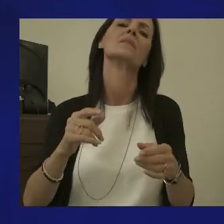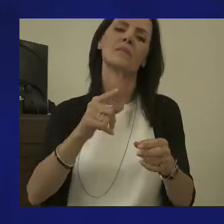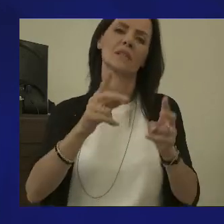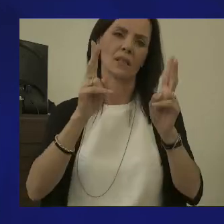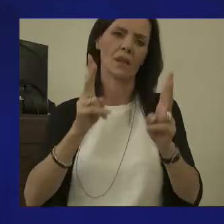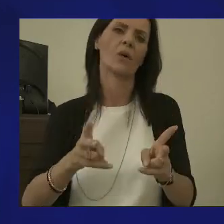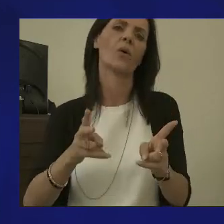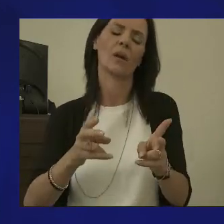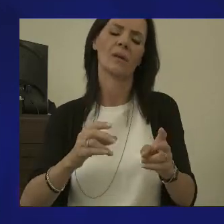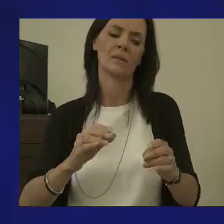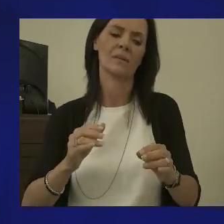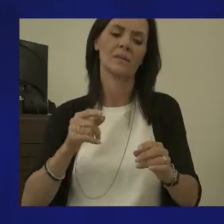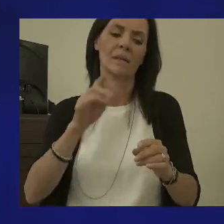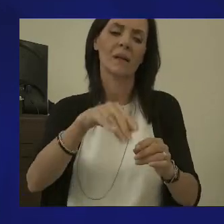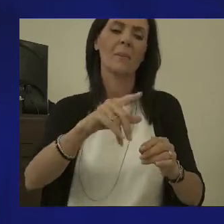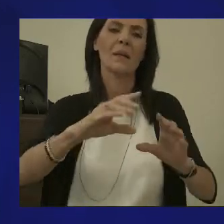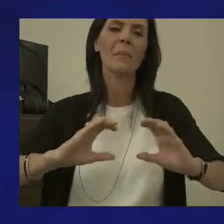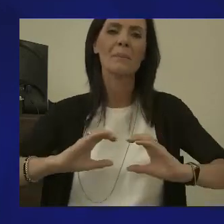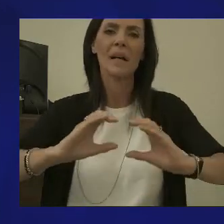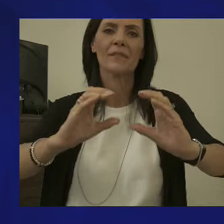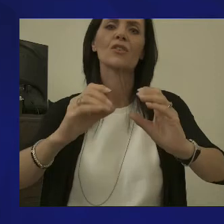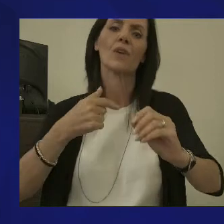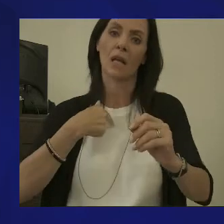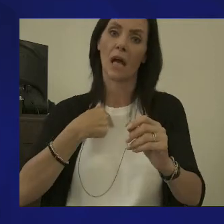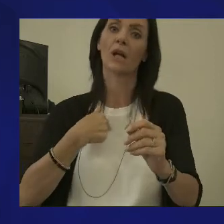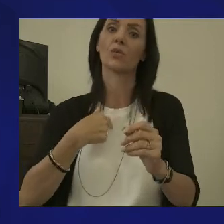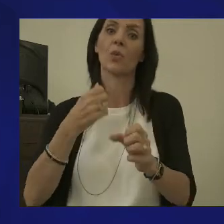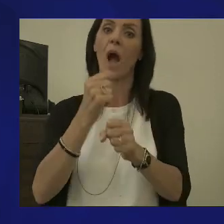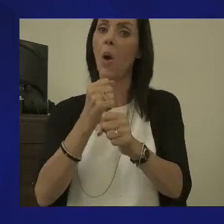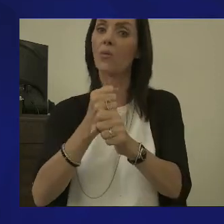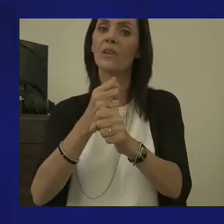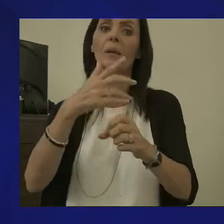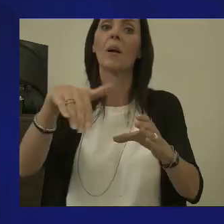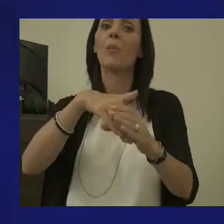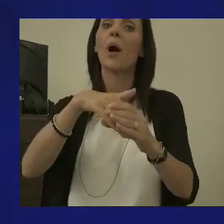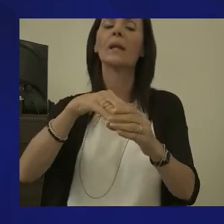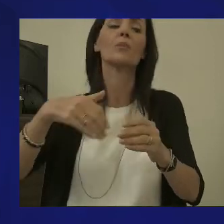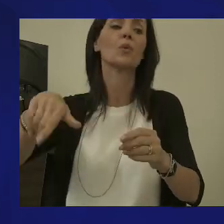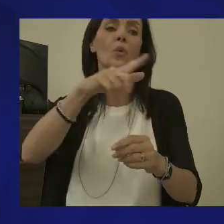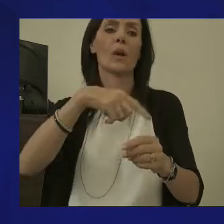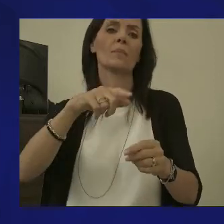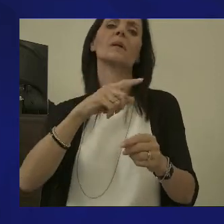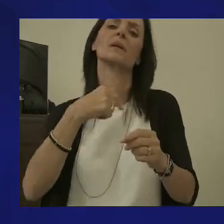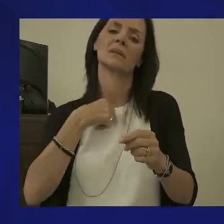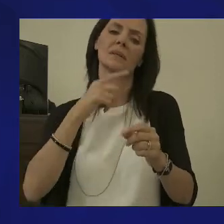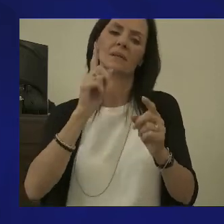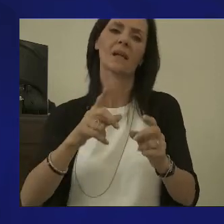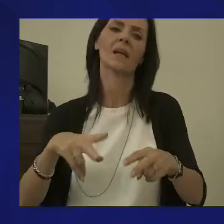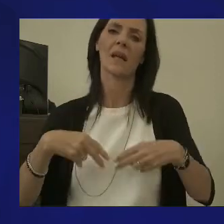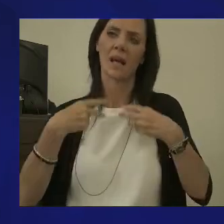זה הכל אחר כך מגיע לכבישים. אנחנו אחר כך מסתובבים שם. אנחנו, העובדים שיש באזור, לדעתי צריך להחזיר את זה